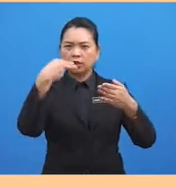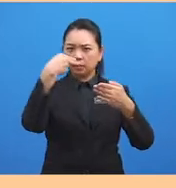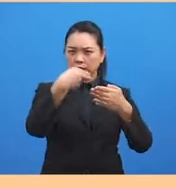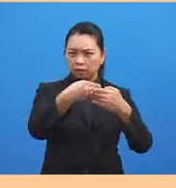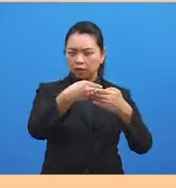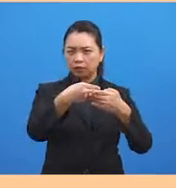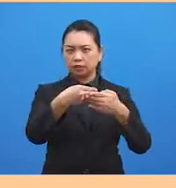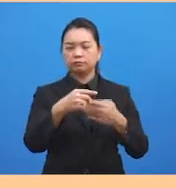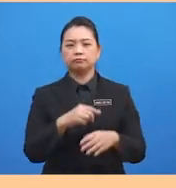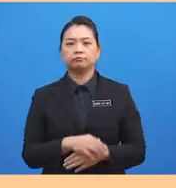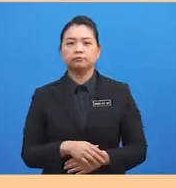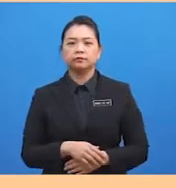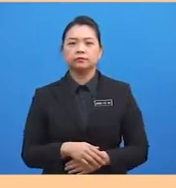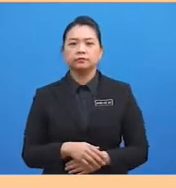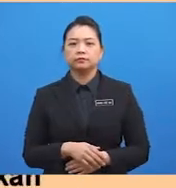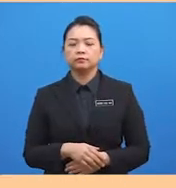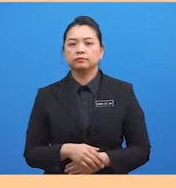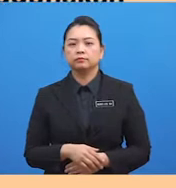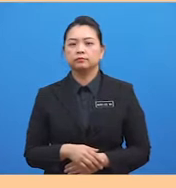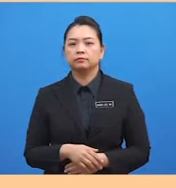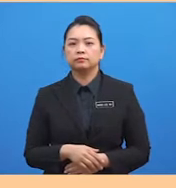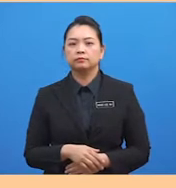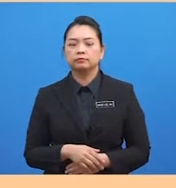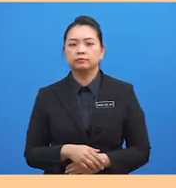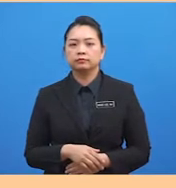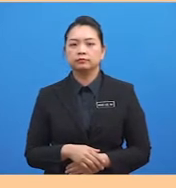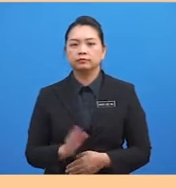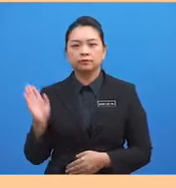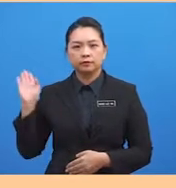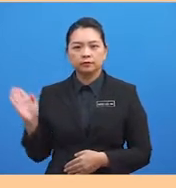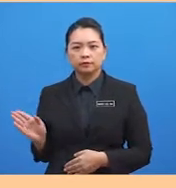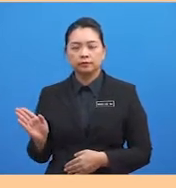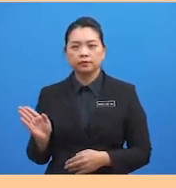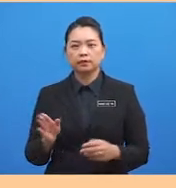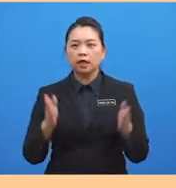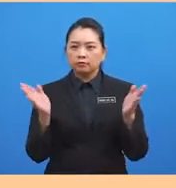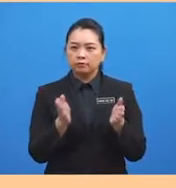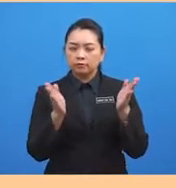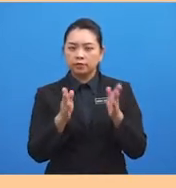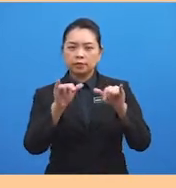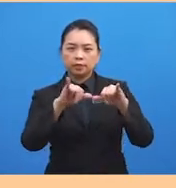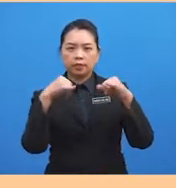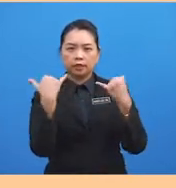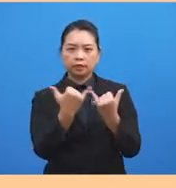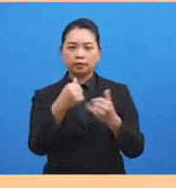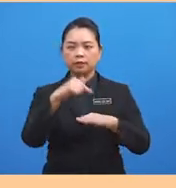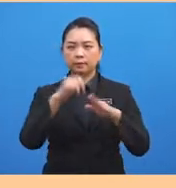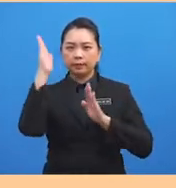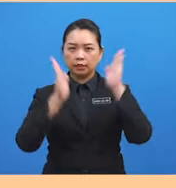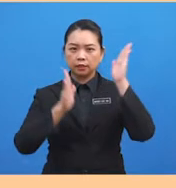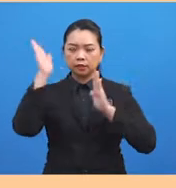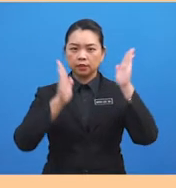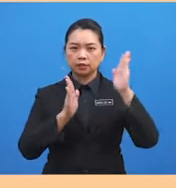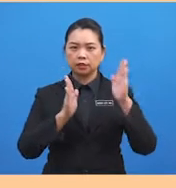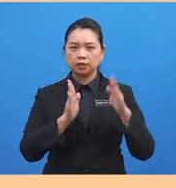sehingga dikomersialkan. Geran dan insentif penyelidikan menggalakkan syarikat di